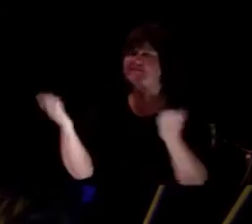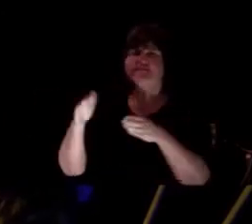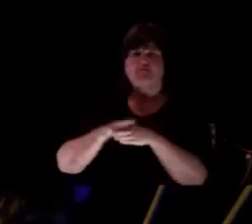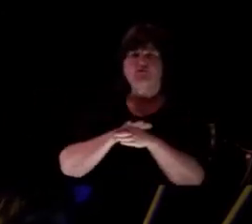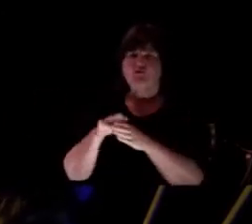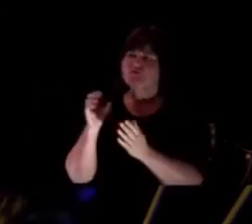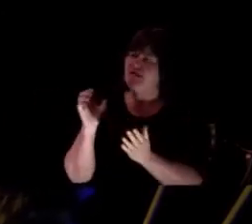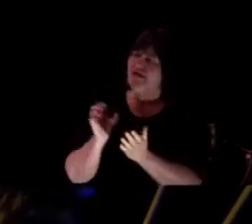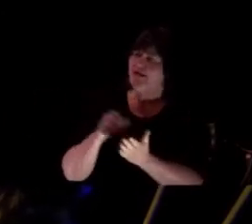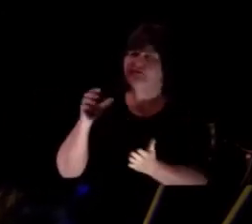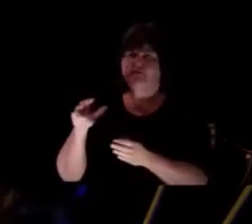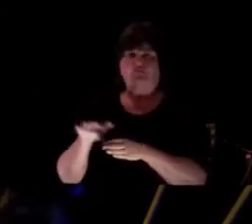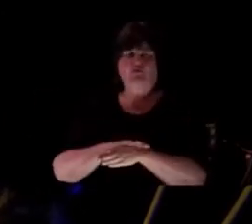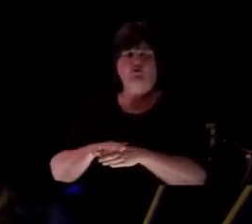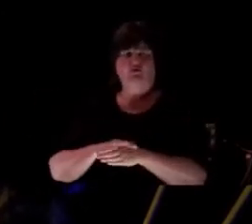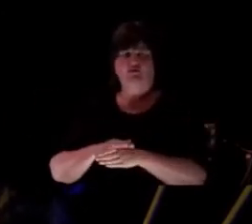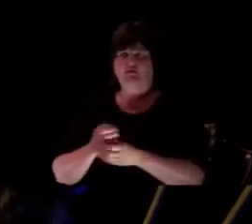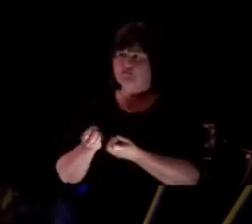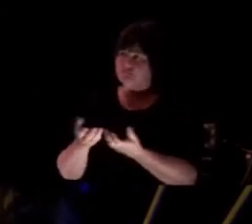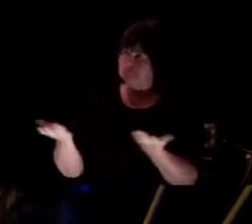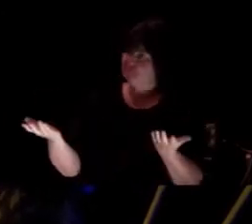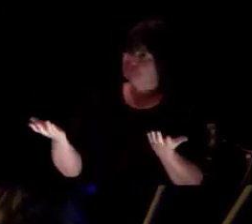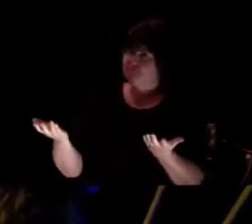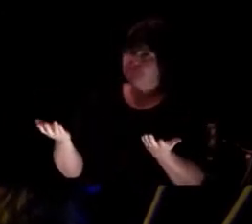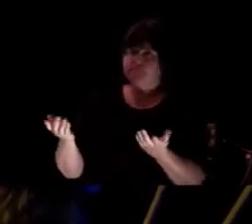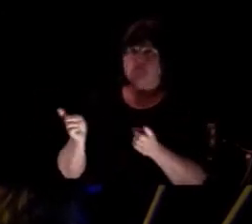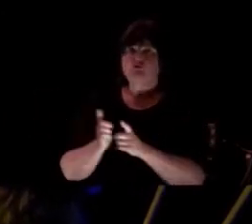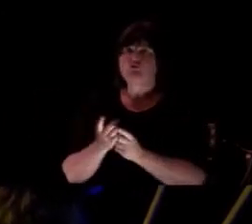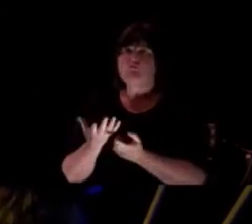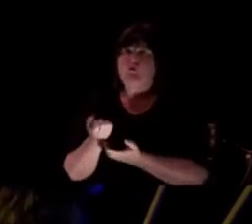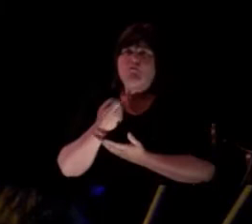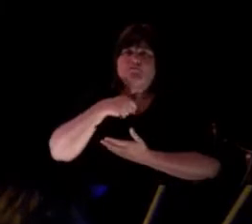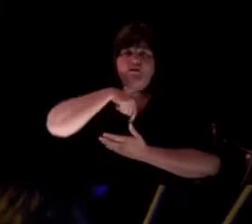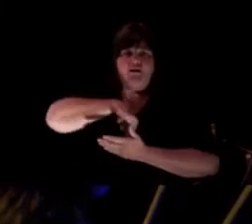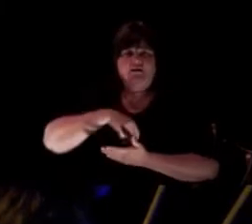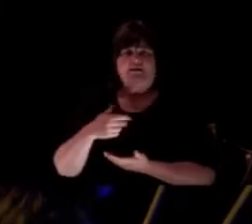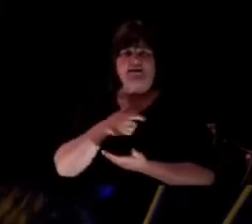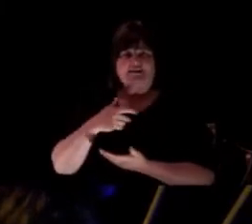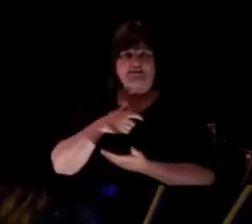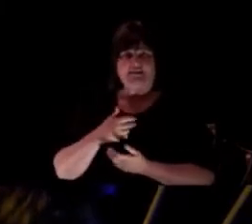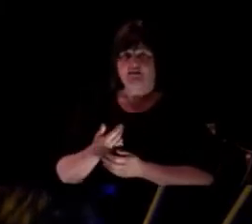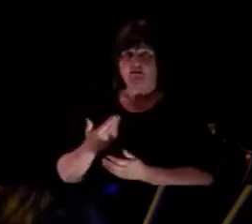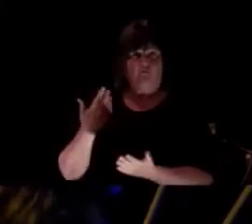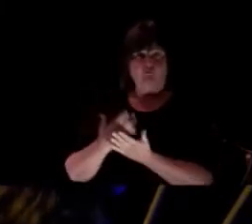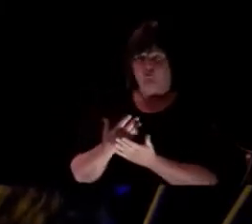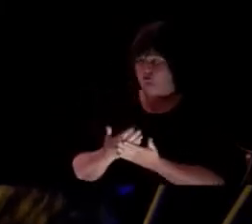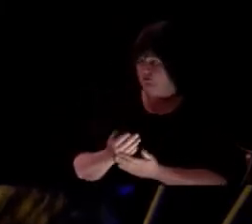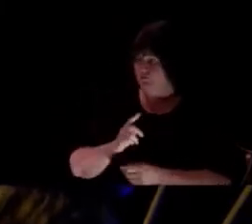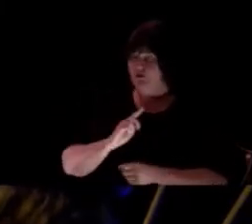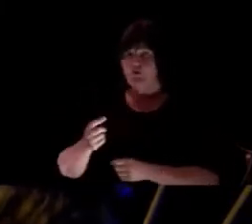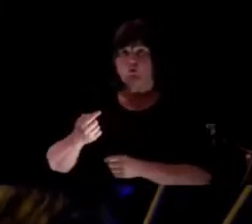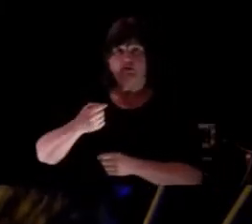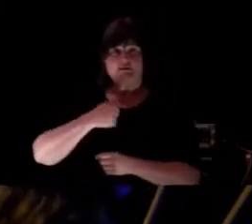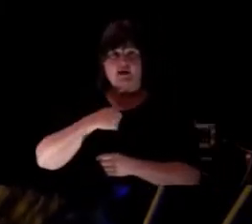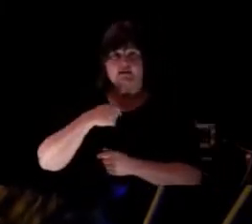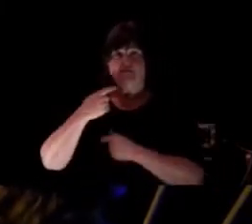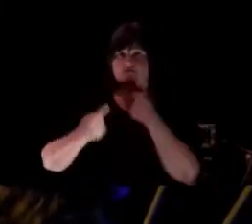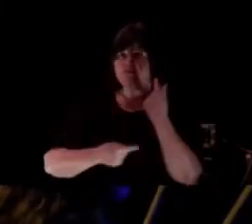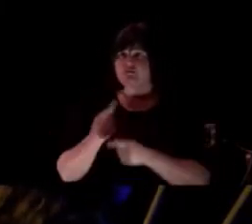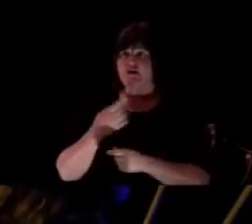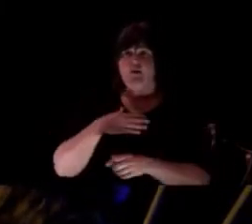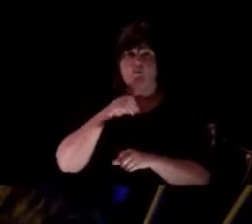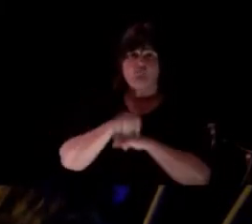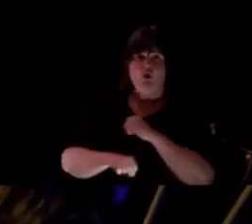helt ekte følelser, sånn langt innifra hjertet deres. Når jeg for eksempel skal fortelle om